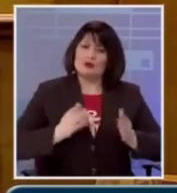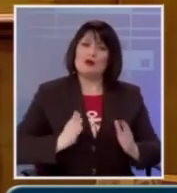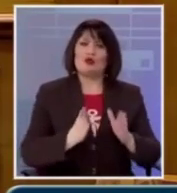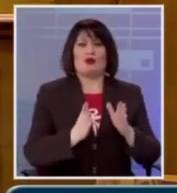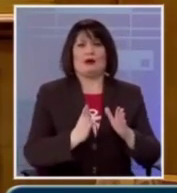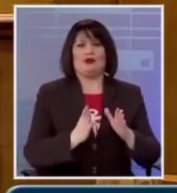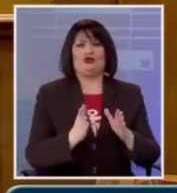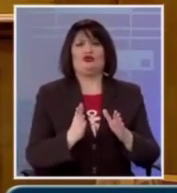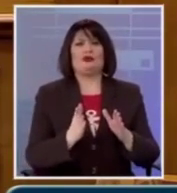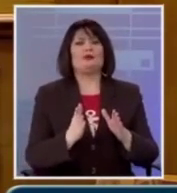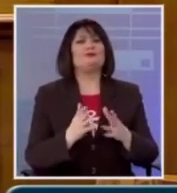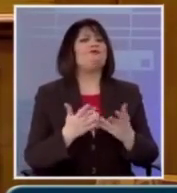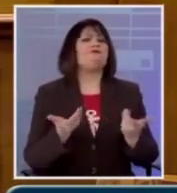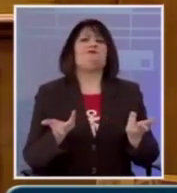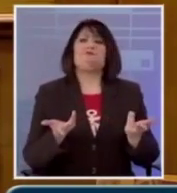προχωρήσουμε